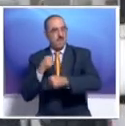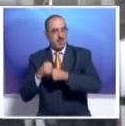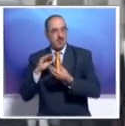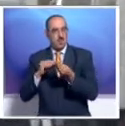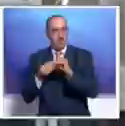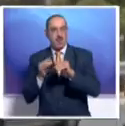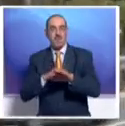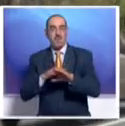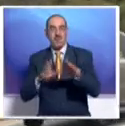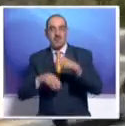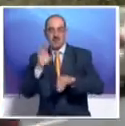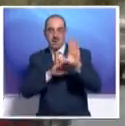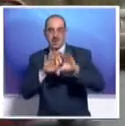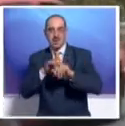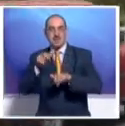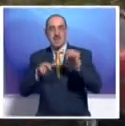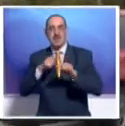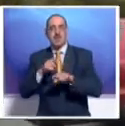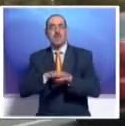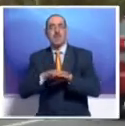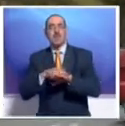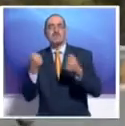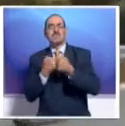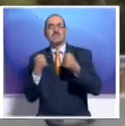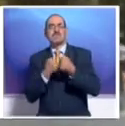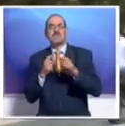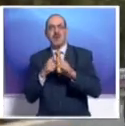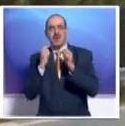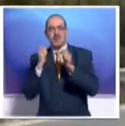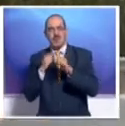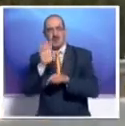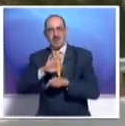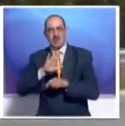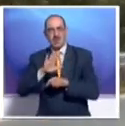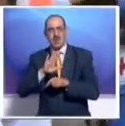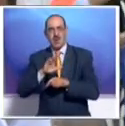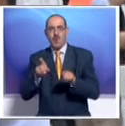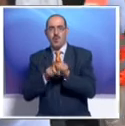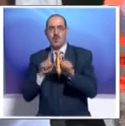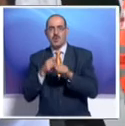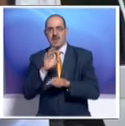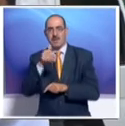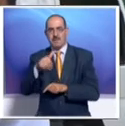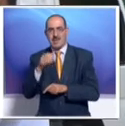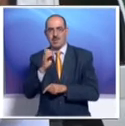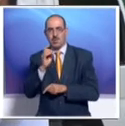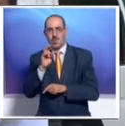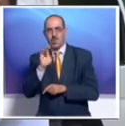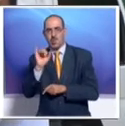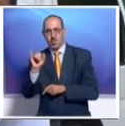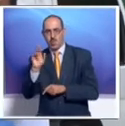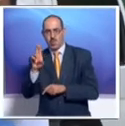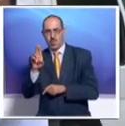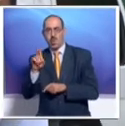في التكفل بالمرضى جراء الصراع السياسي الدائر في البلاد. هذا وكان مادورو قد وافق الأسبوع